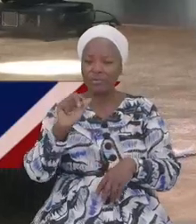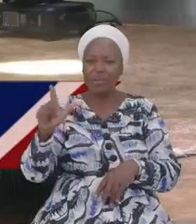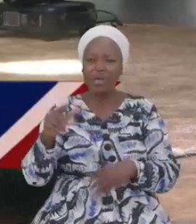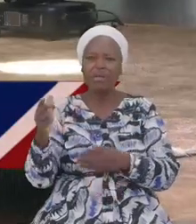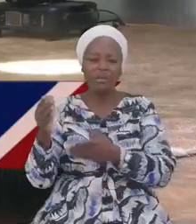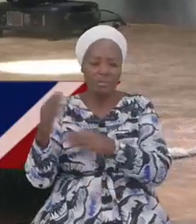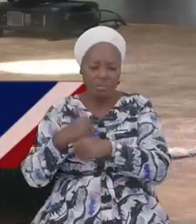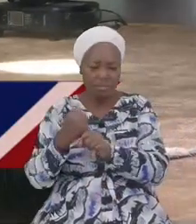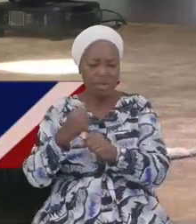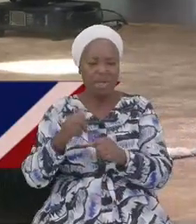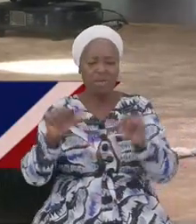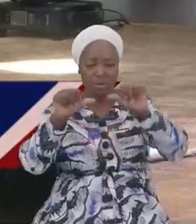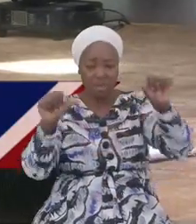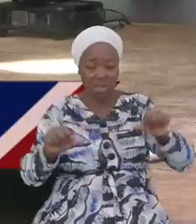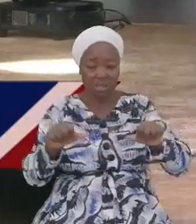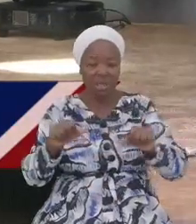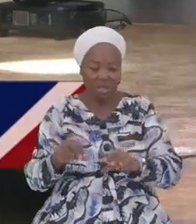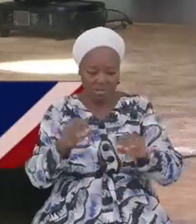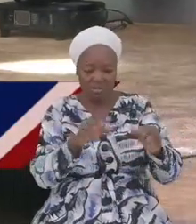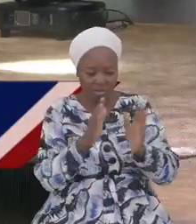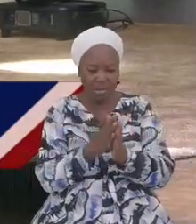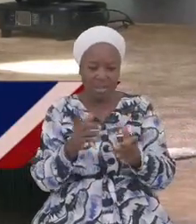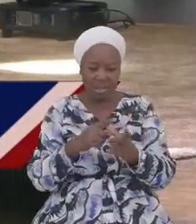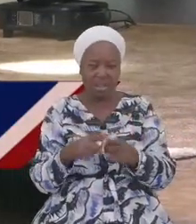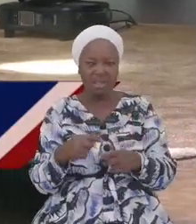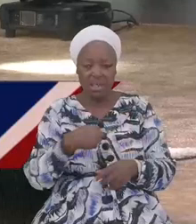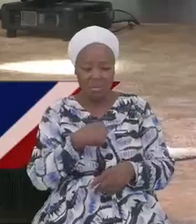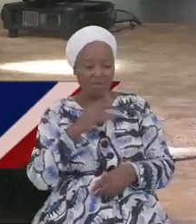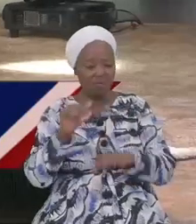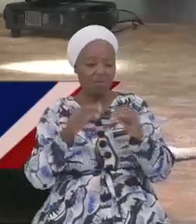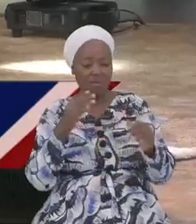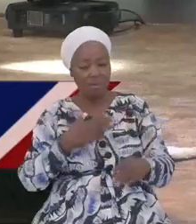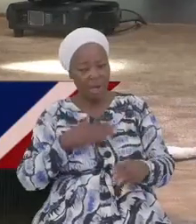qu'ils prennent des bœufs et s'en mettent de feu. Je vais faire ma part.